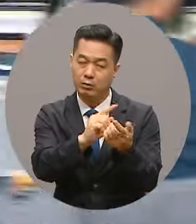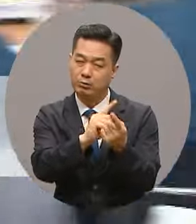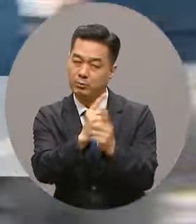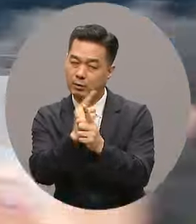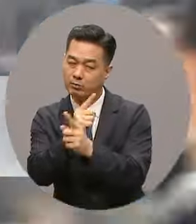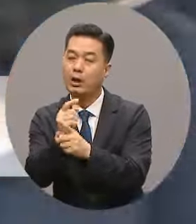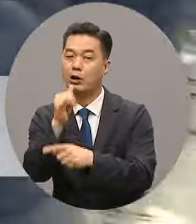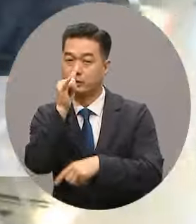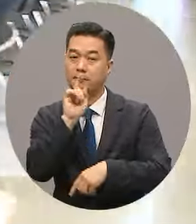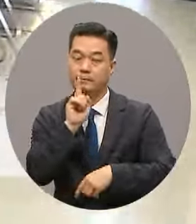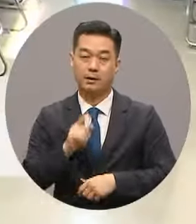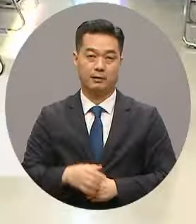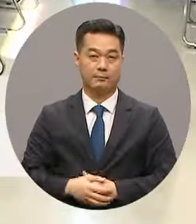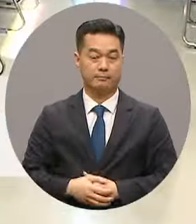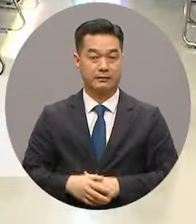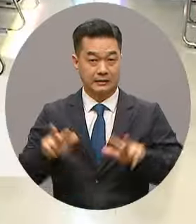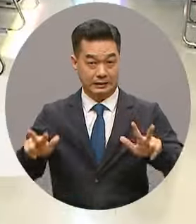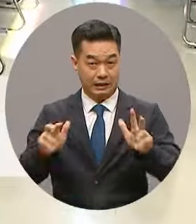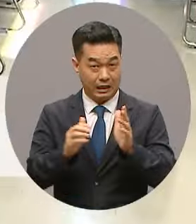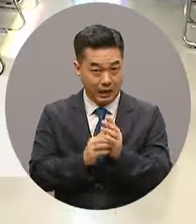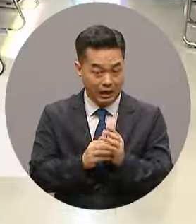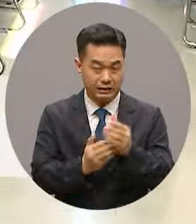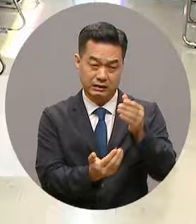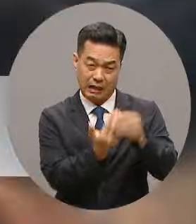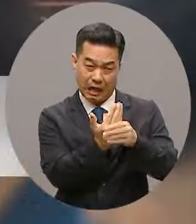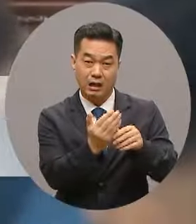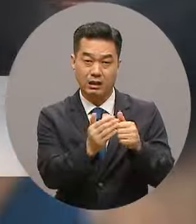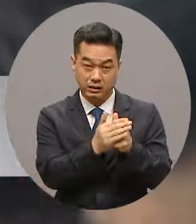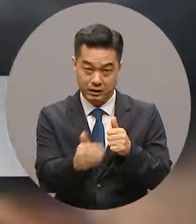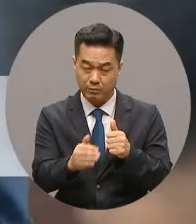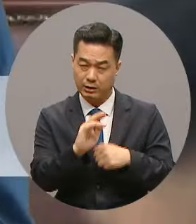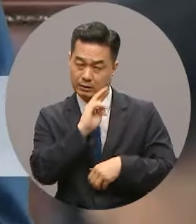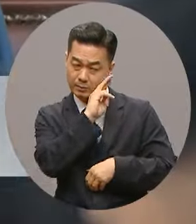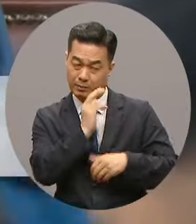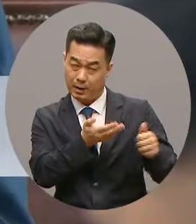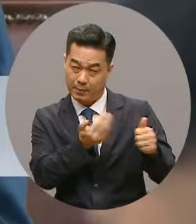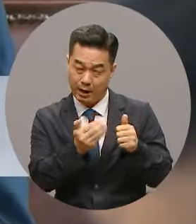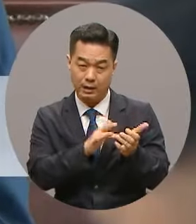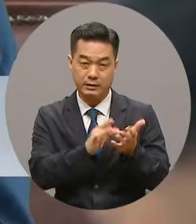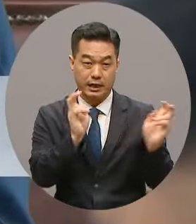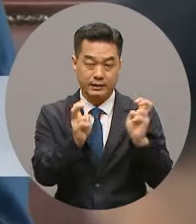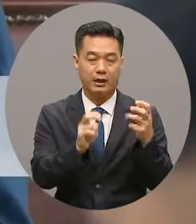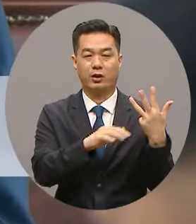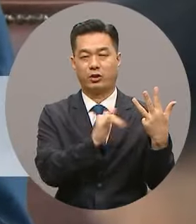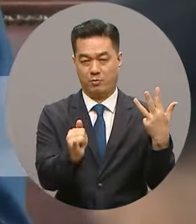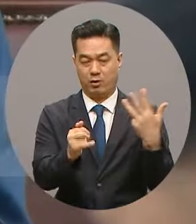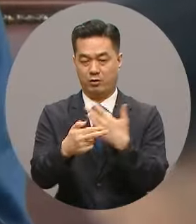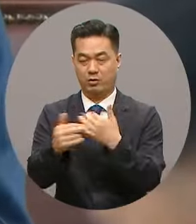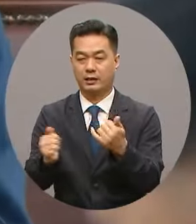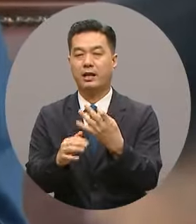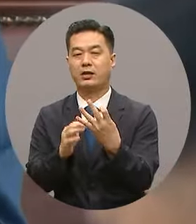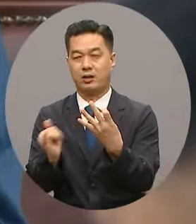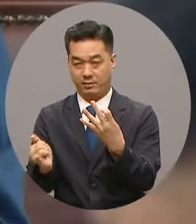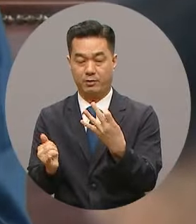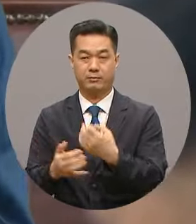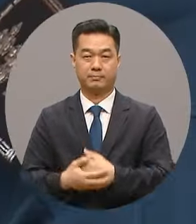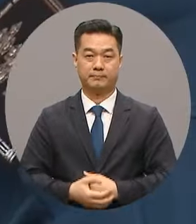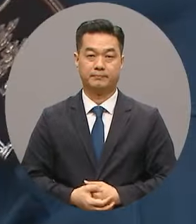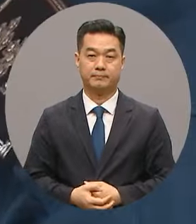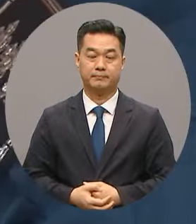있다고 설명했습니다 지금까지이 사건으로 입건된 피의자는 제약사 여덟명 의사 14명입니다